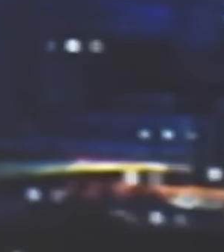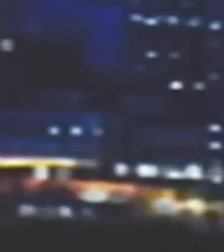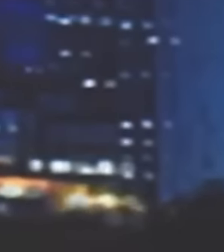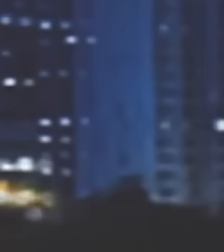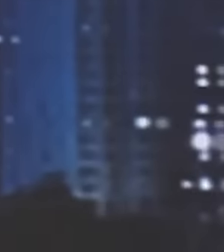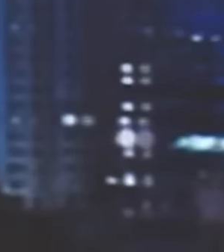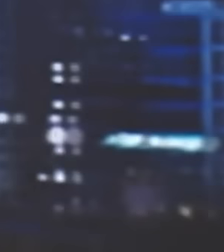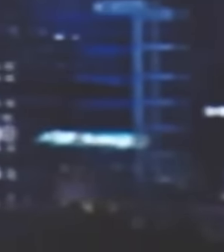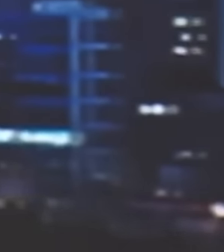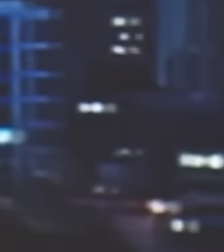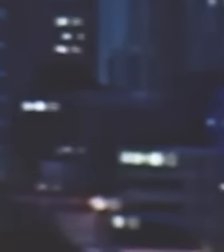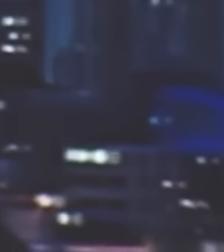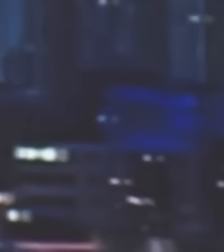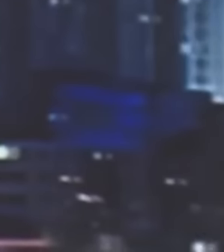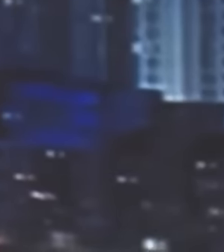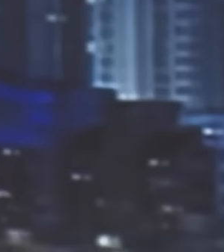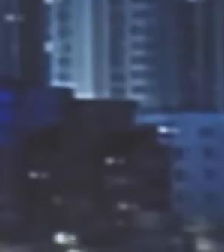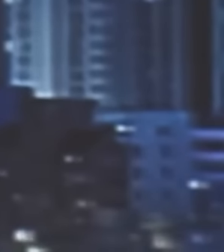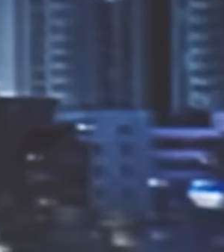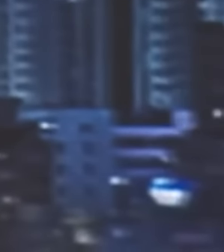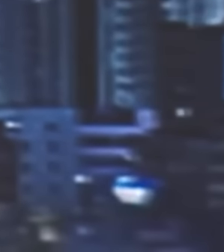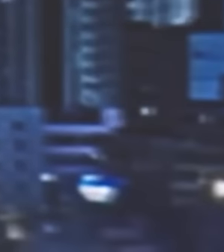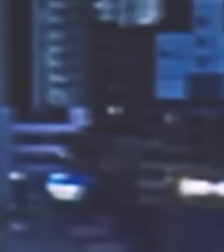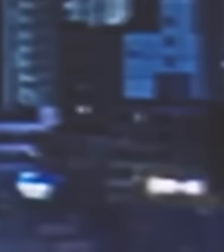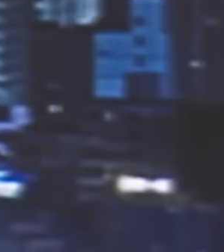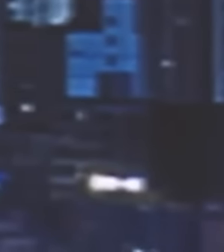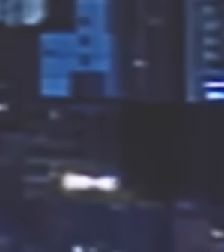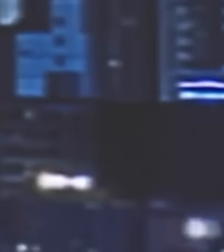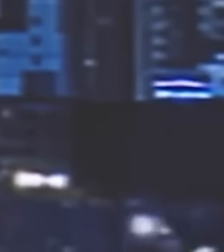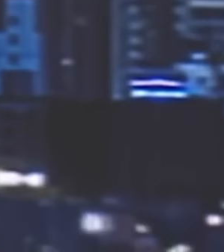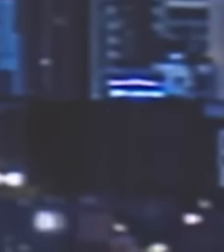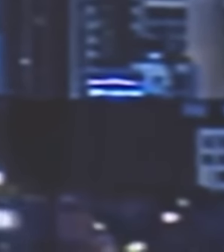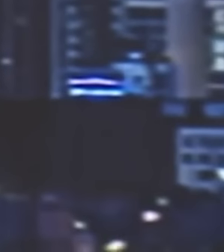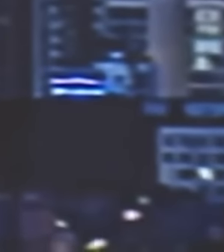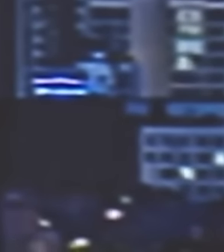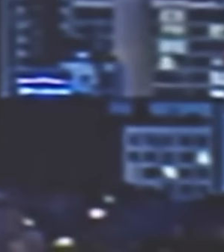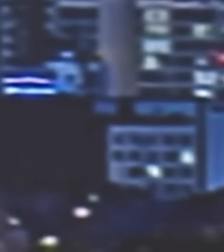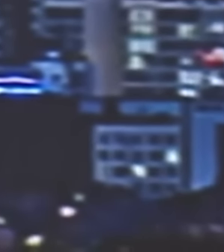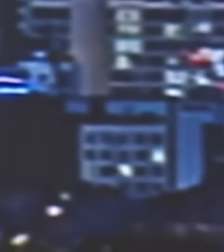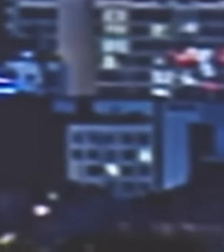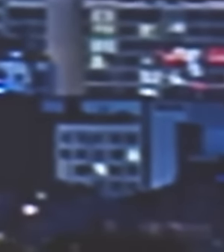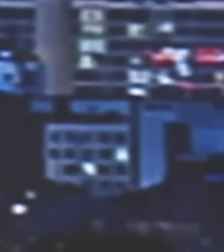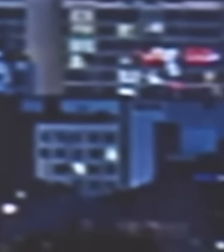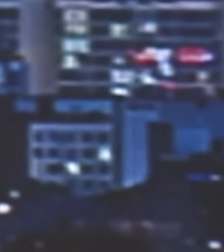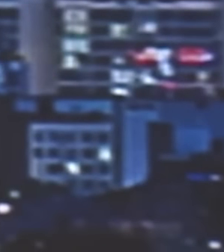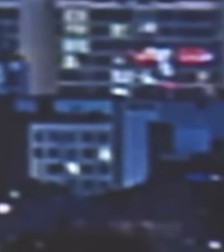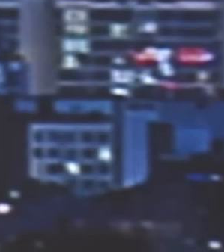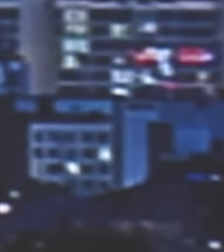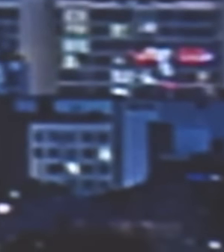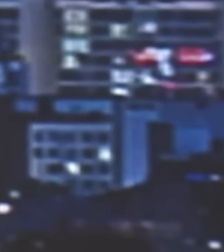JTBC 뉴스를 시청해 주신 여러분 고맙습니다. 저희는 저녁 6시 50분 뉴스룸에서 뵙겠습니다.